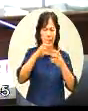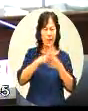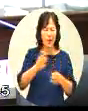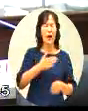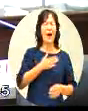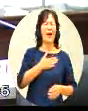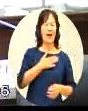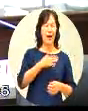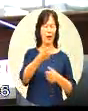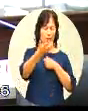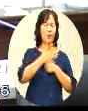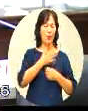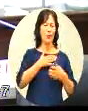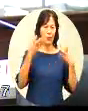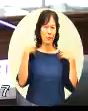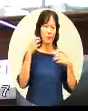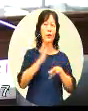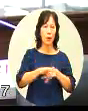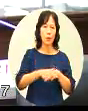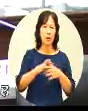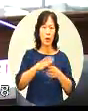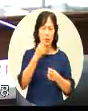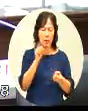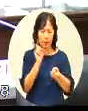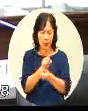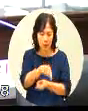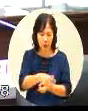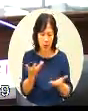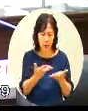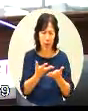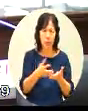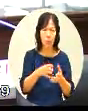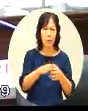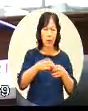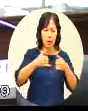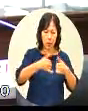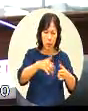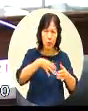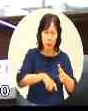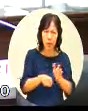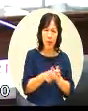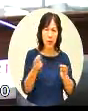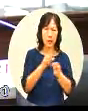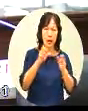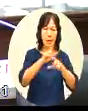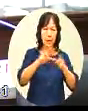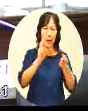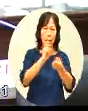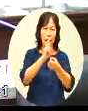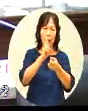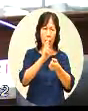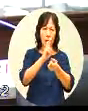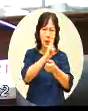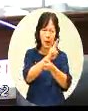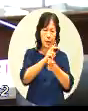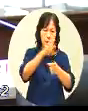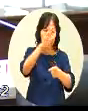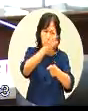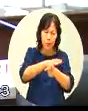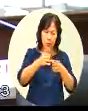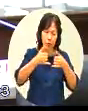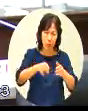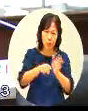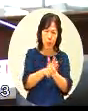嘛讲好交代我哈，但是只要碰到这个工业区里面的道路，像往大林埔那边的北林路啦、东林路这些